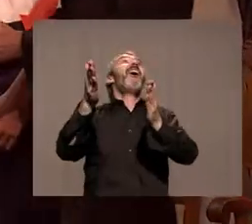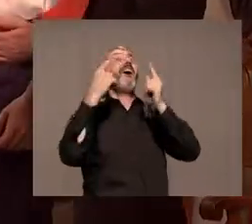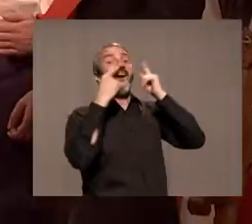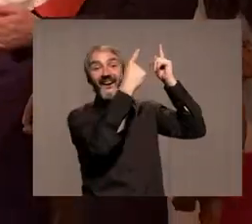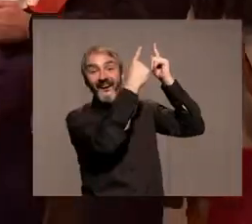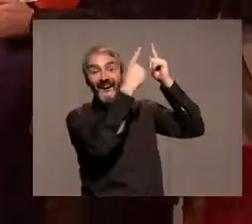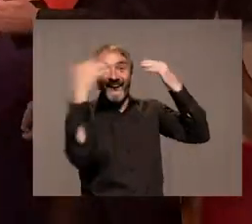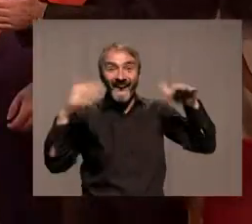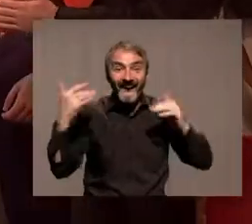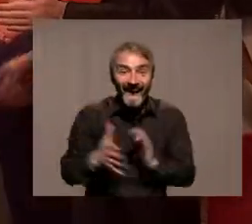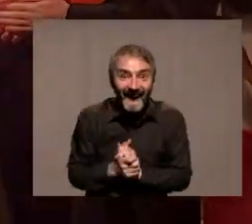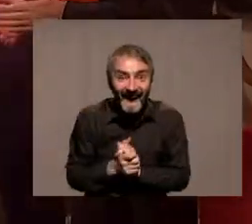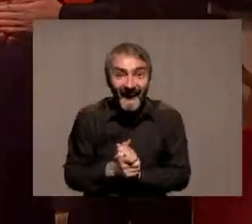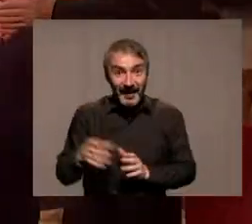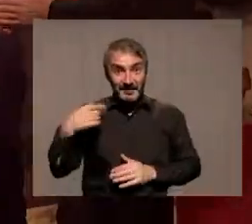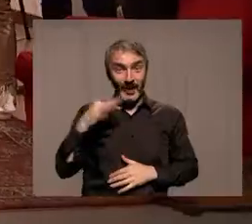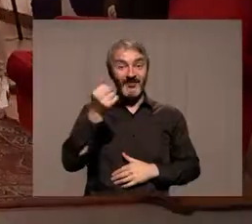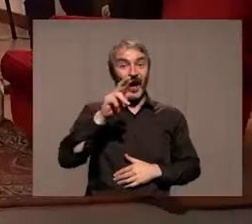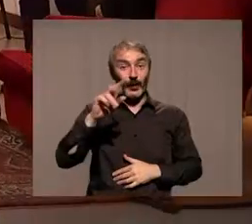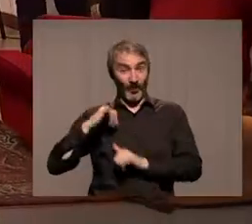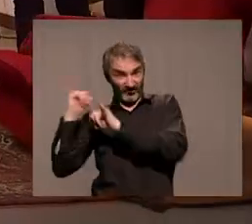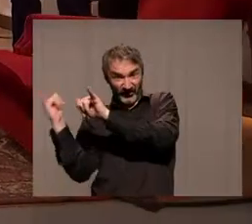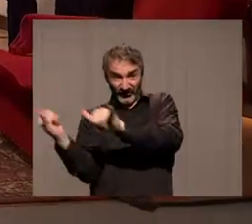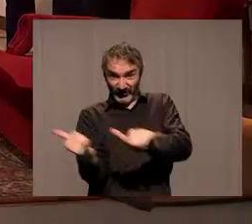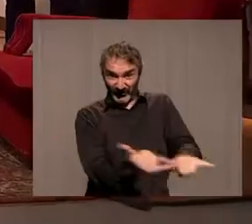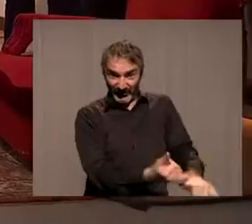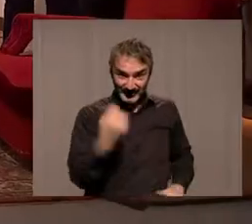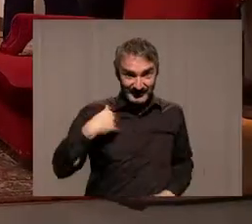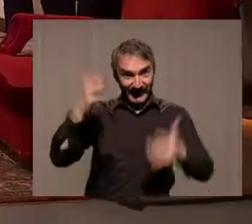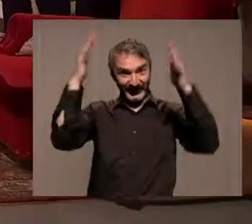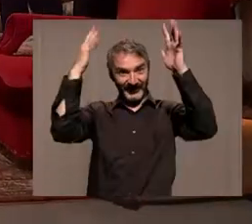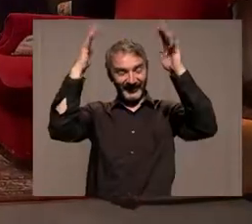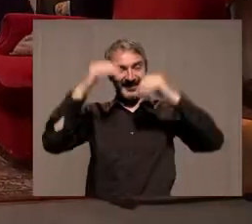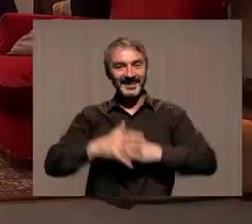garantit! Bravo! Tot garantit. Bravo. Bravo!